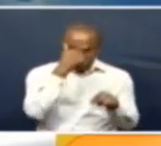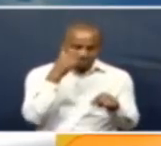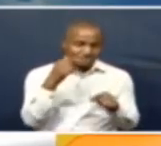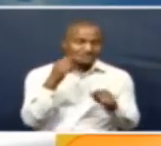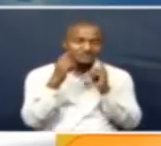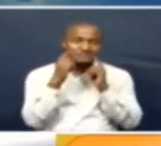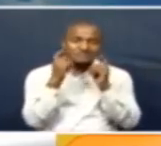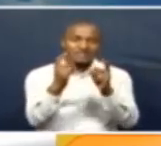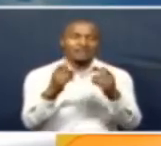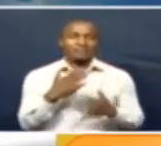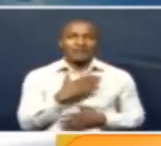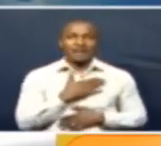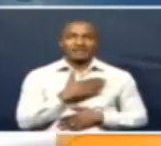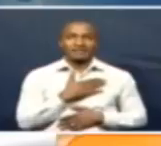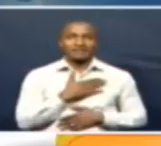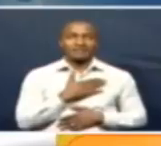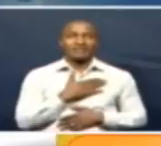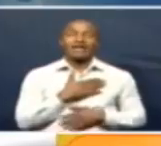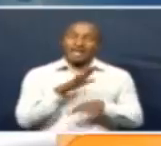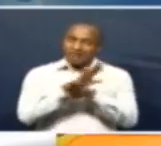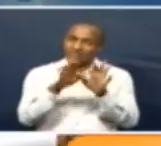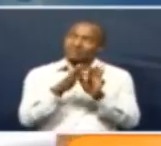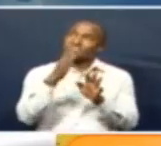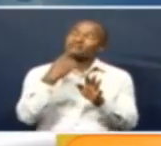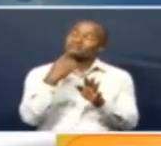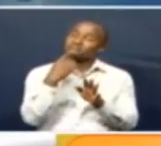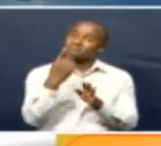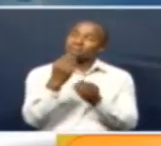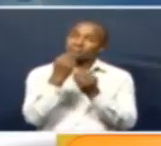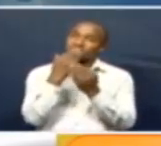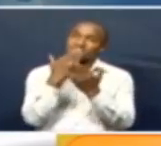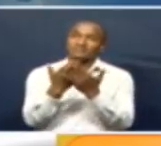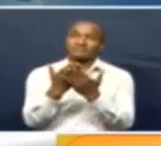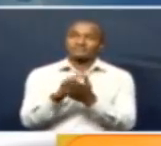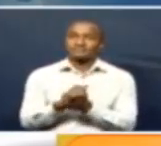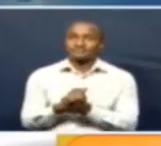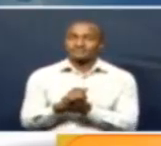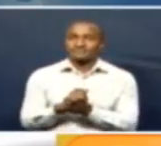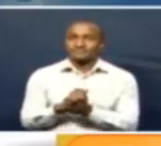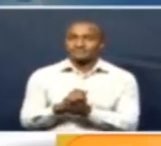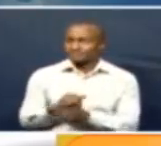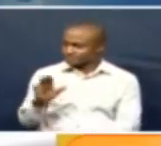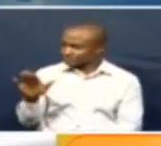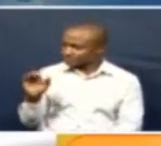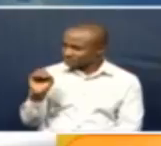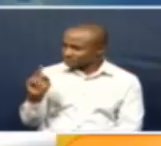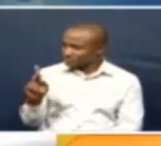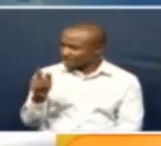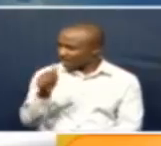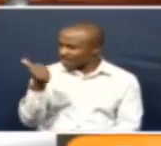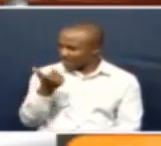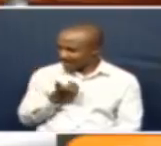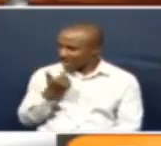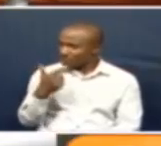zangu. Na vile nilipitia nilikuwa naambia Mungu ni asanti kwa sababu niko uhai. Tuseme mawaidha sasa kwa kufunga kwa wasichana wadogo ambao